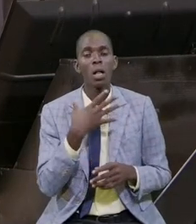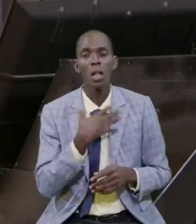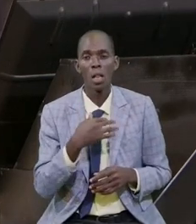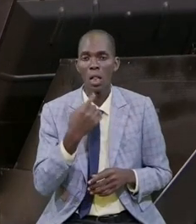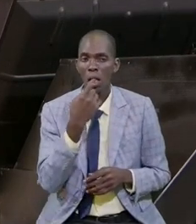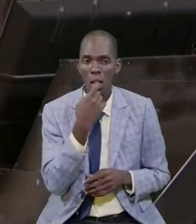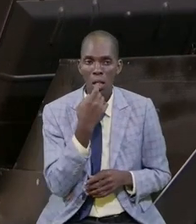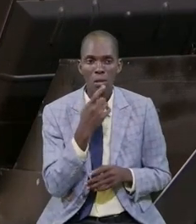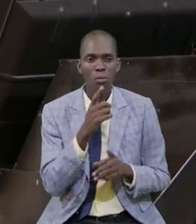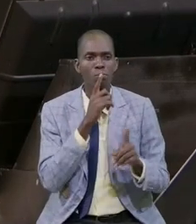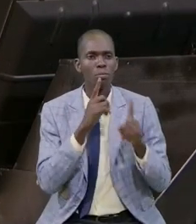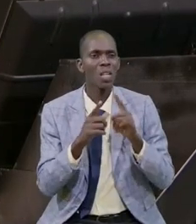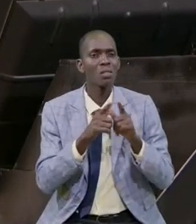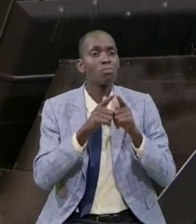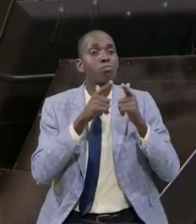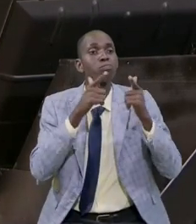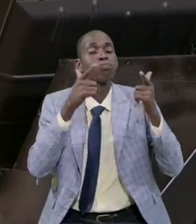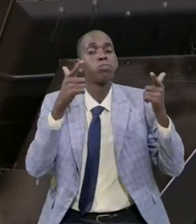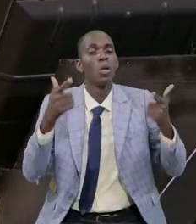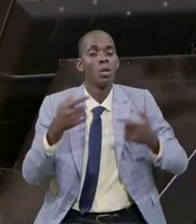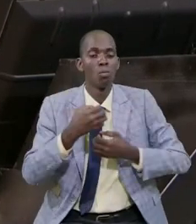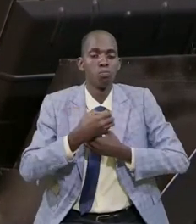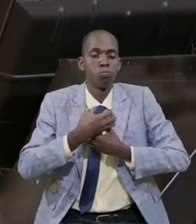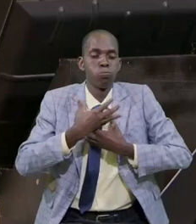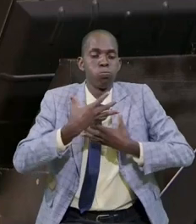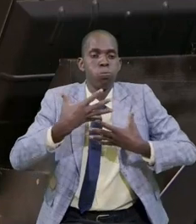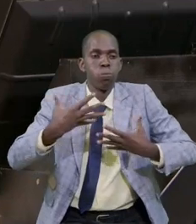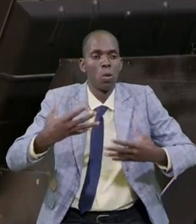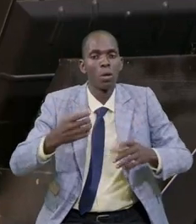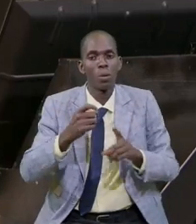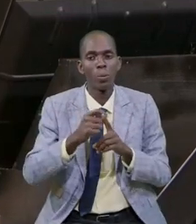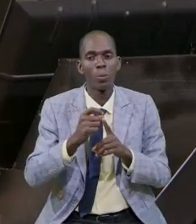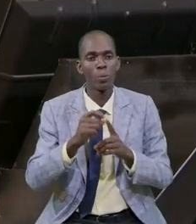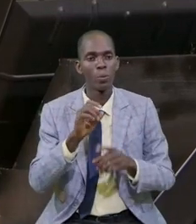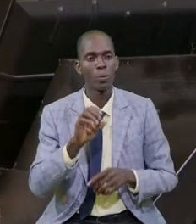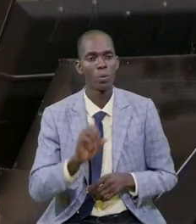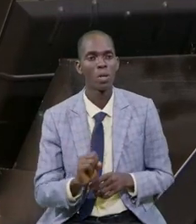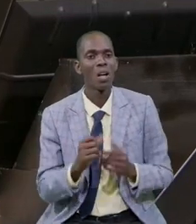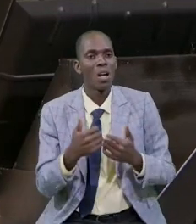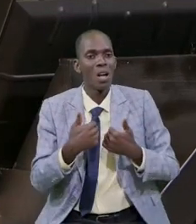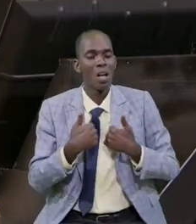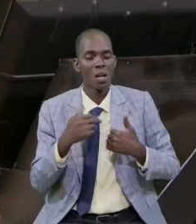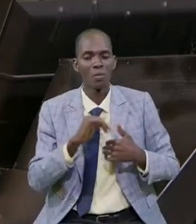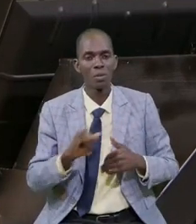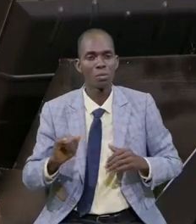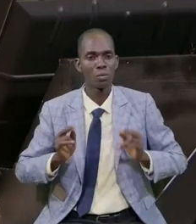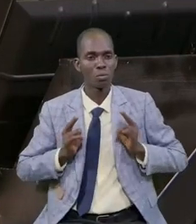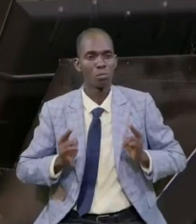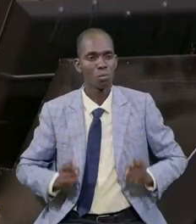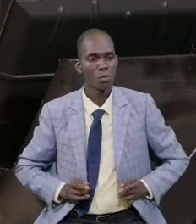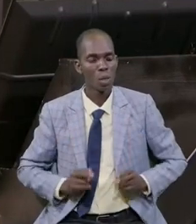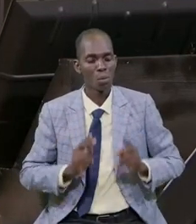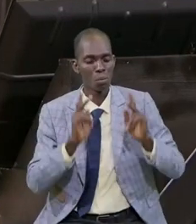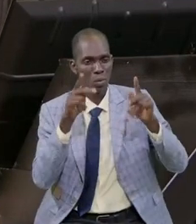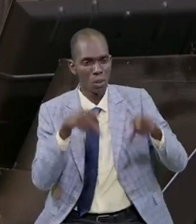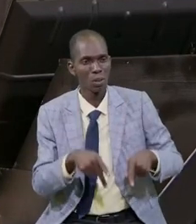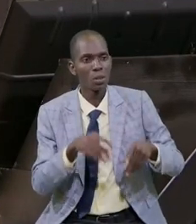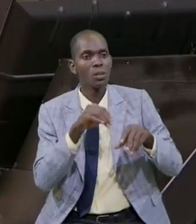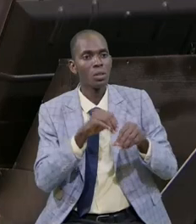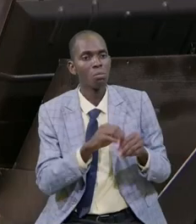bouche des paroles hautaines, qui admirent les personnes